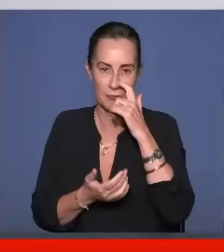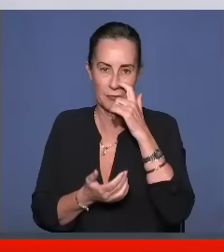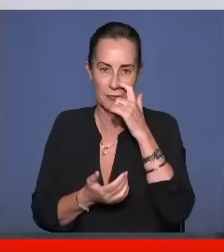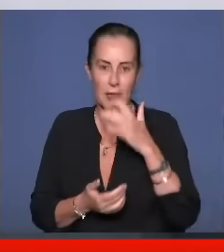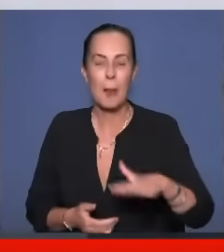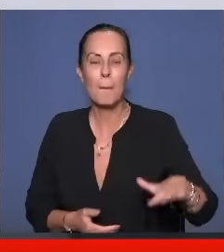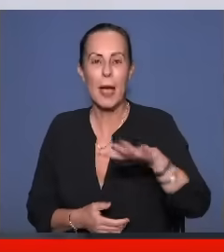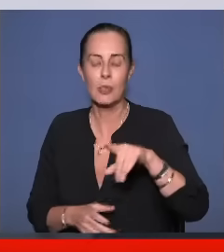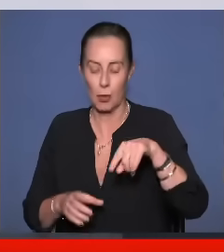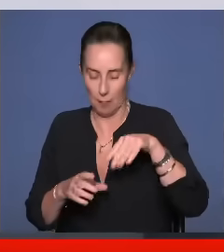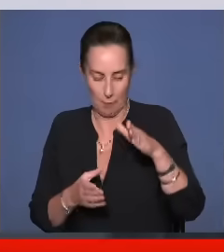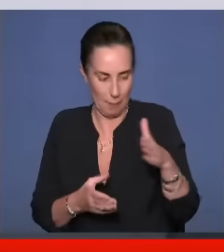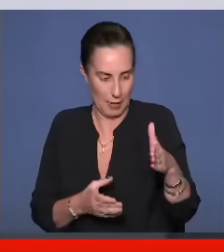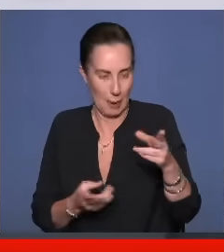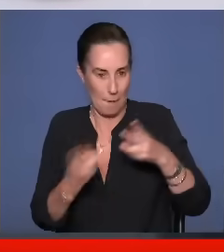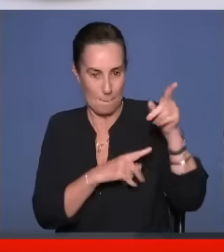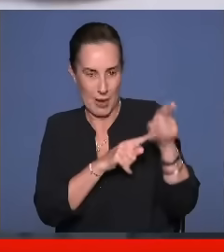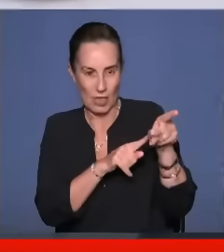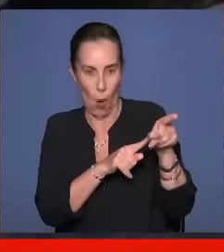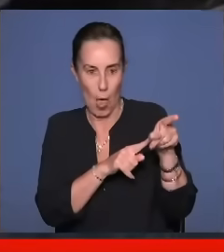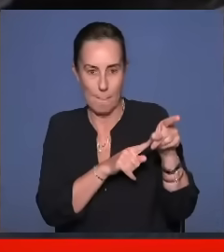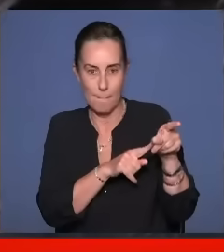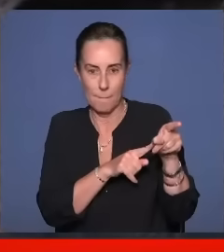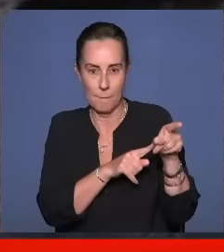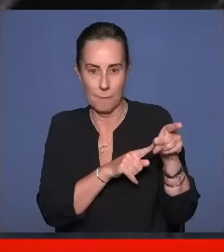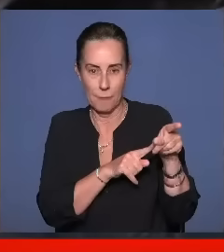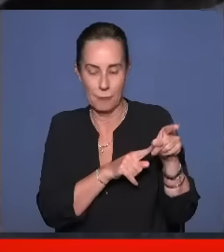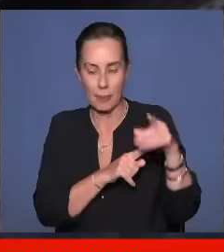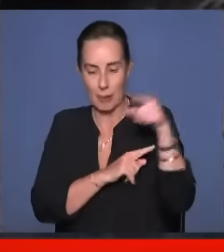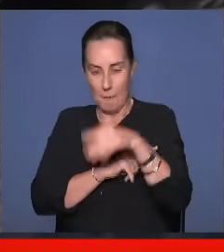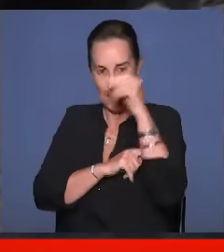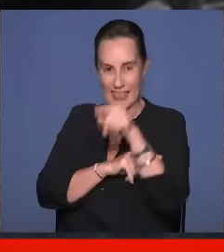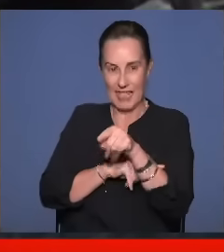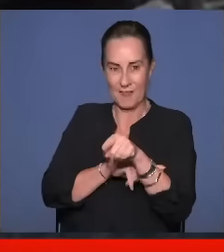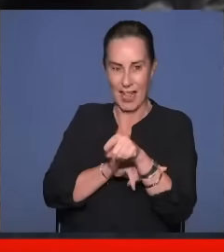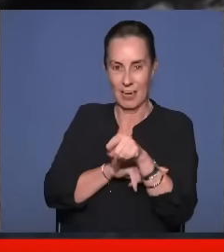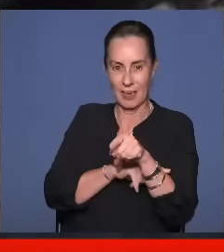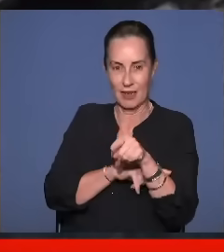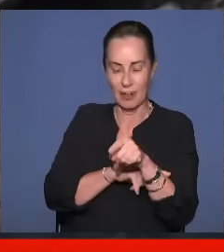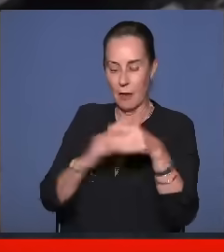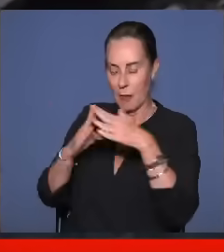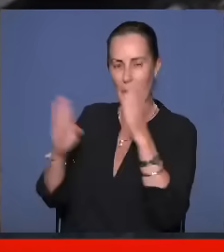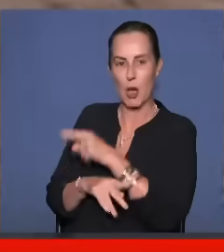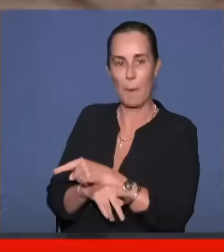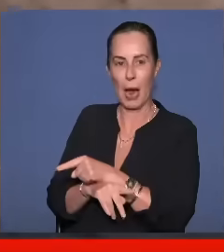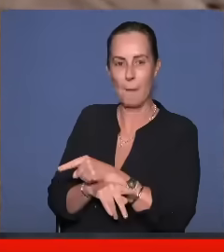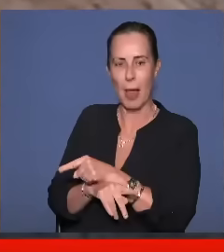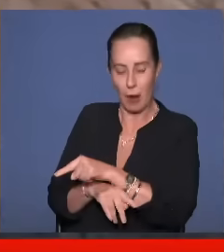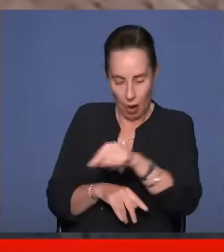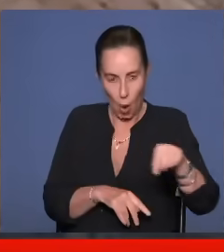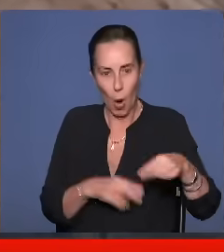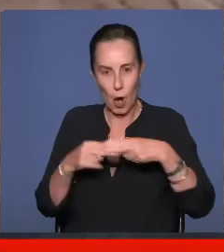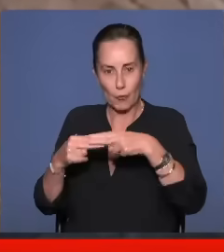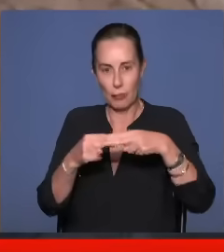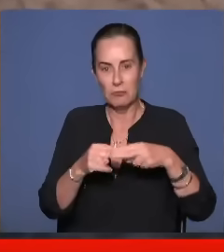area between a hospital, a school, and a terrorist house. מהר